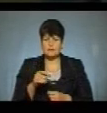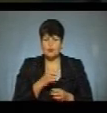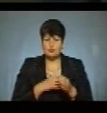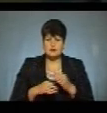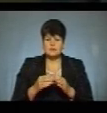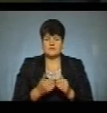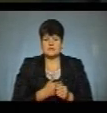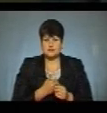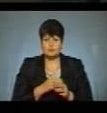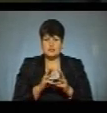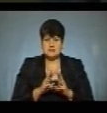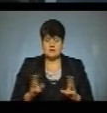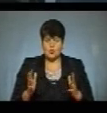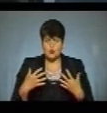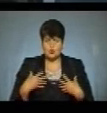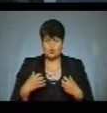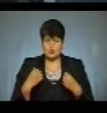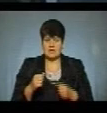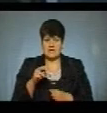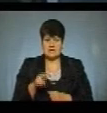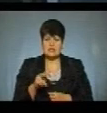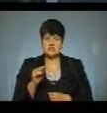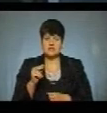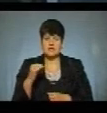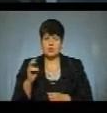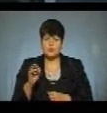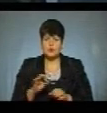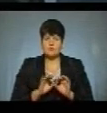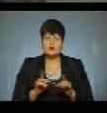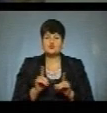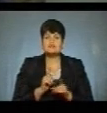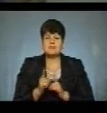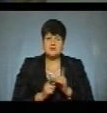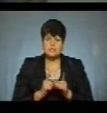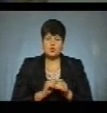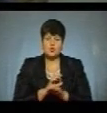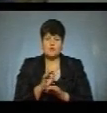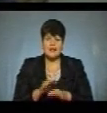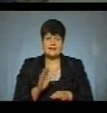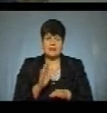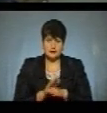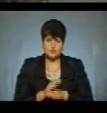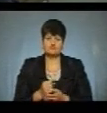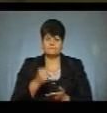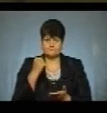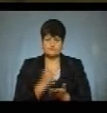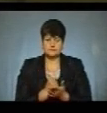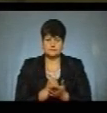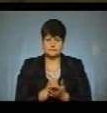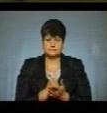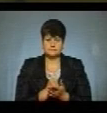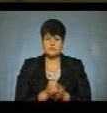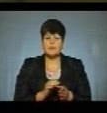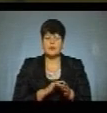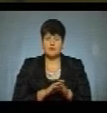ініціативу Міністерства охорони здоров'я. Лідія Чайковська розповіла, що зміниться, якщо проєкт наказу схвалять. Повністю